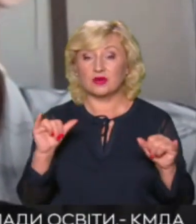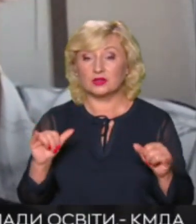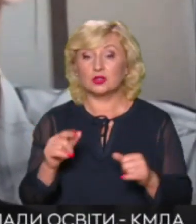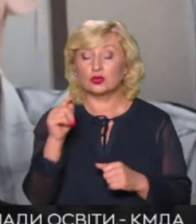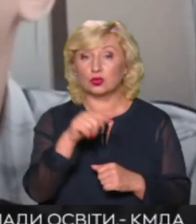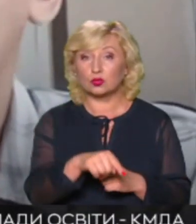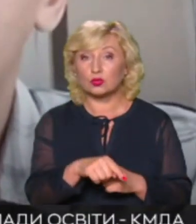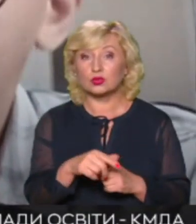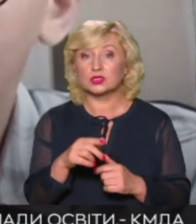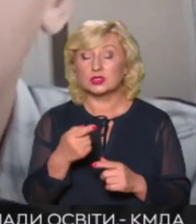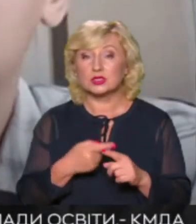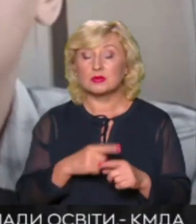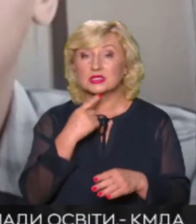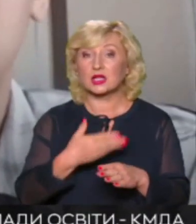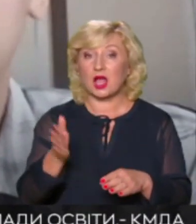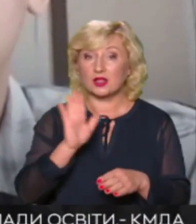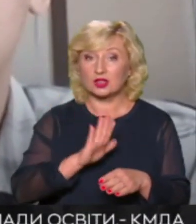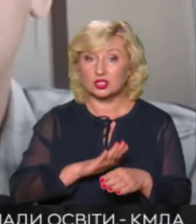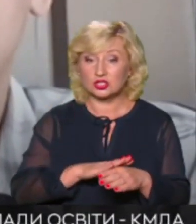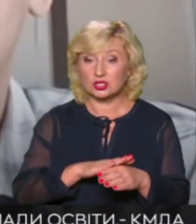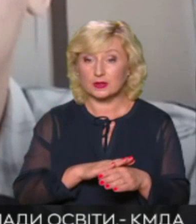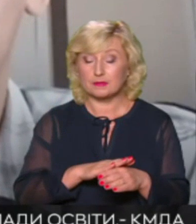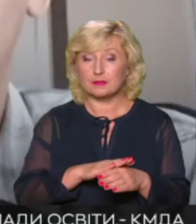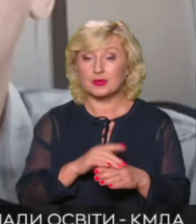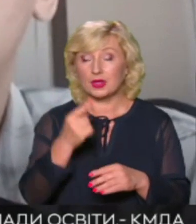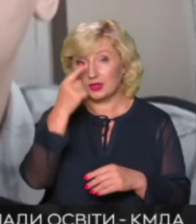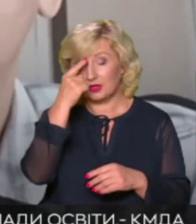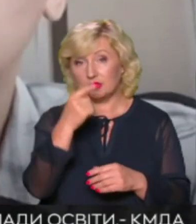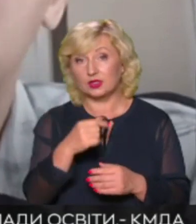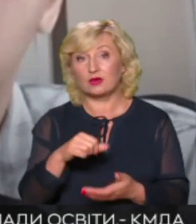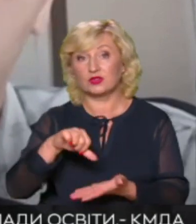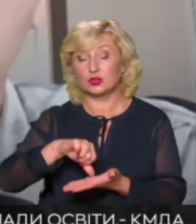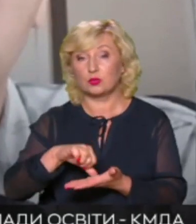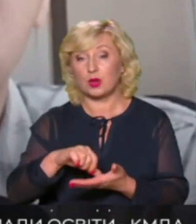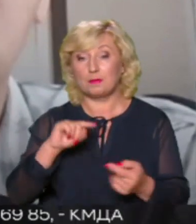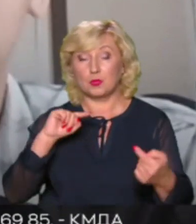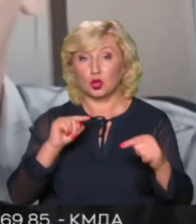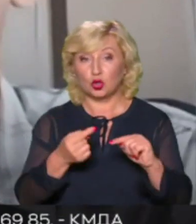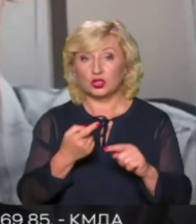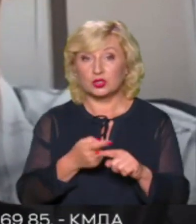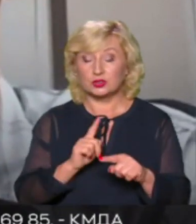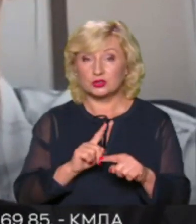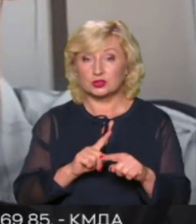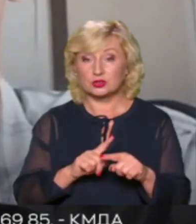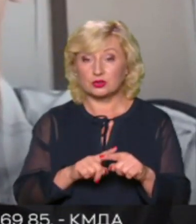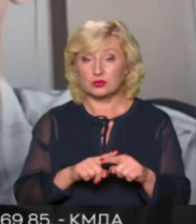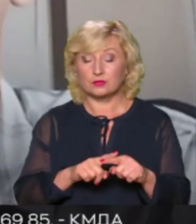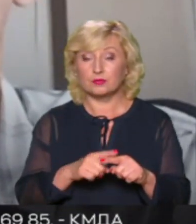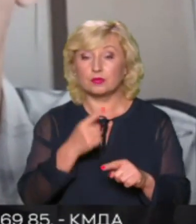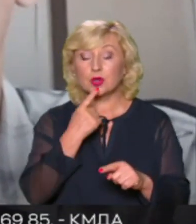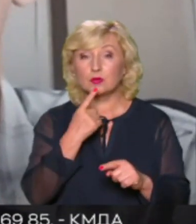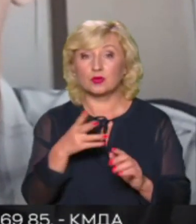тут з ними складніше, і Індія виступає проти цього, таких спроб